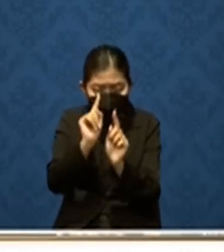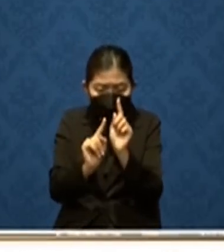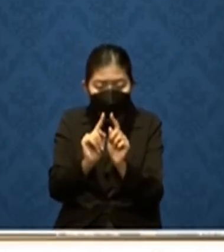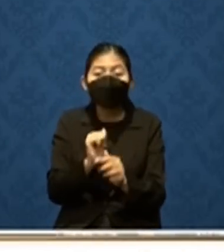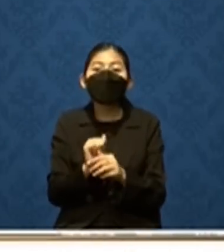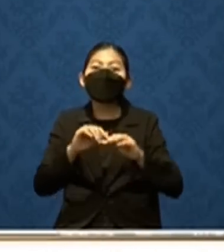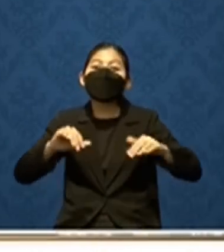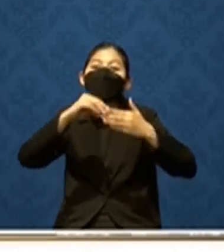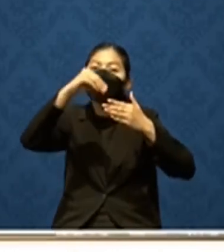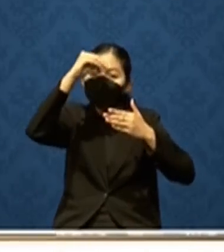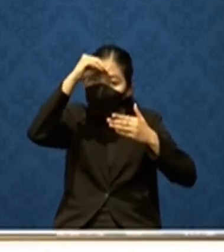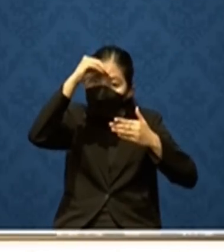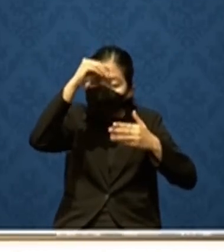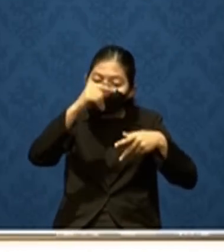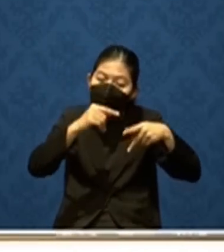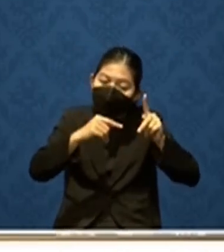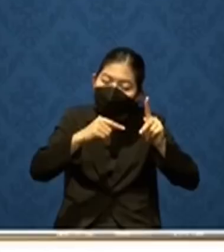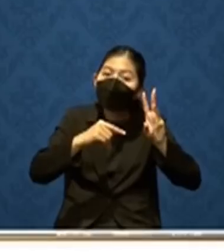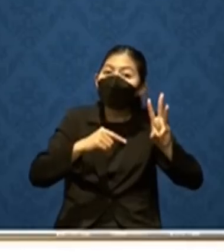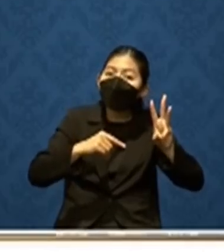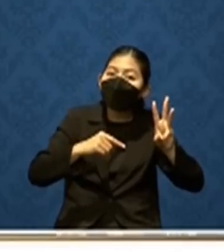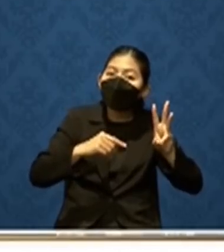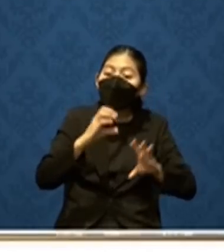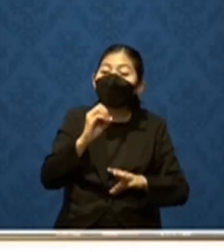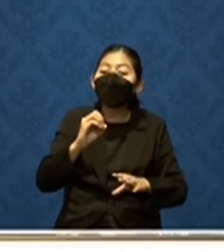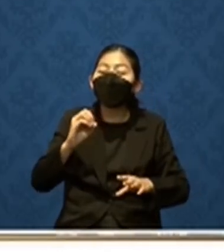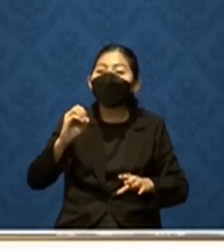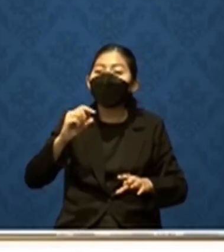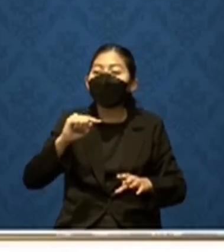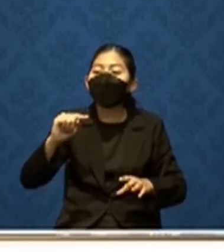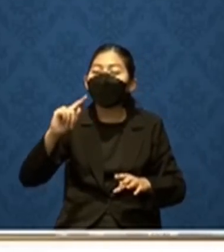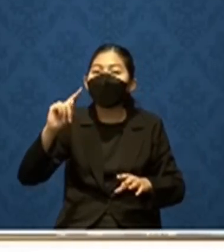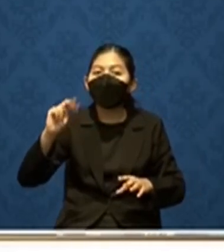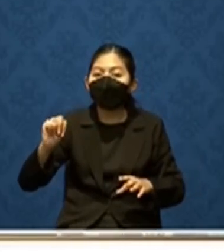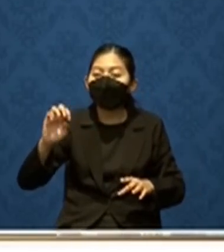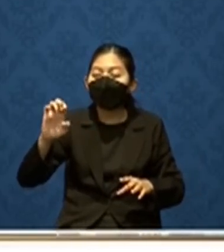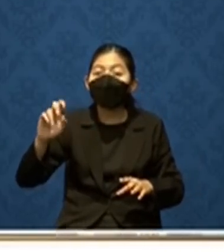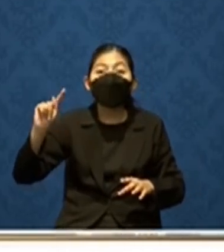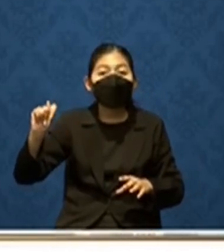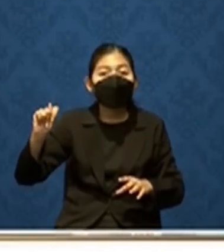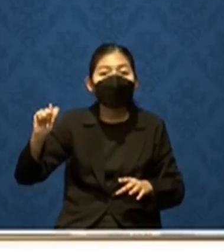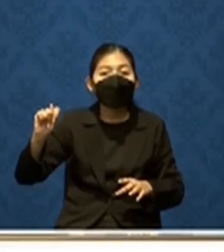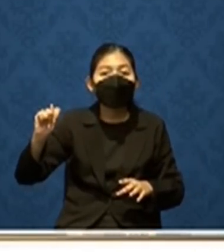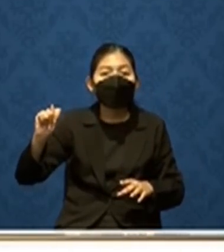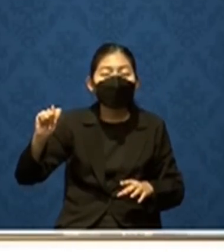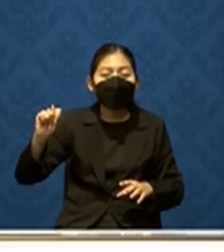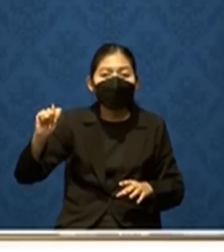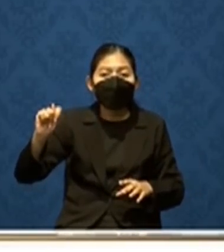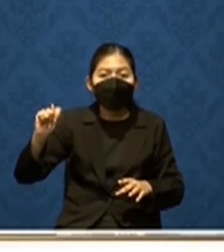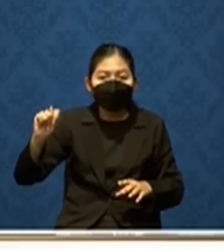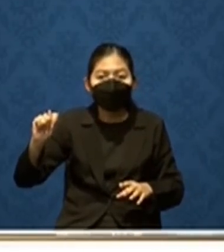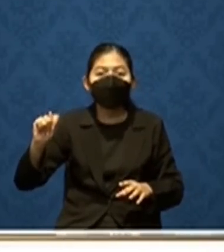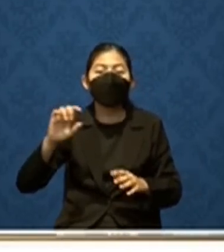ของนักเรียนระดับประถมศึกษาป 6เนี่ยชื่อเรียกว่าโอเน็ตเนี่ยนะครับอ่ะเฮ้อออเดอร์รี่ National